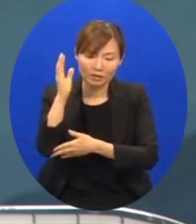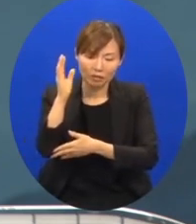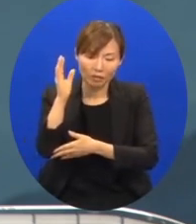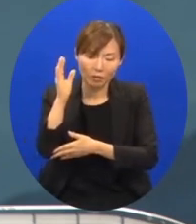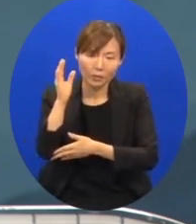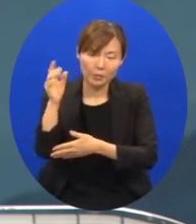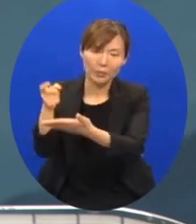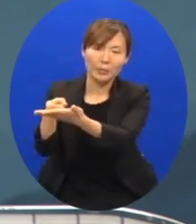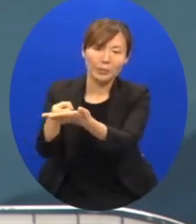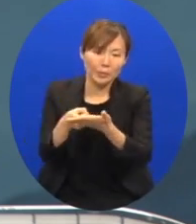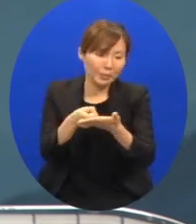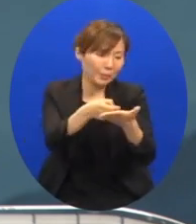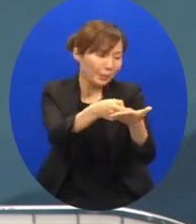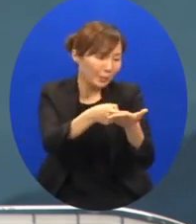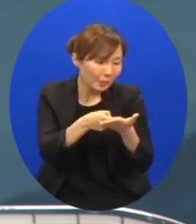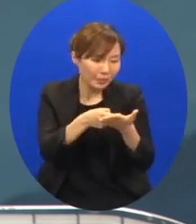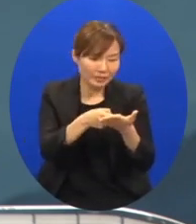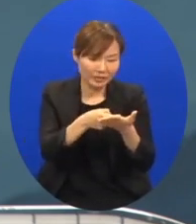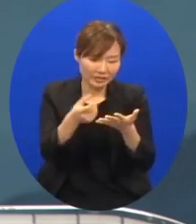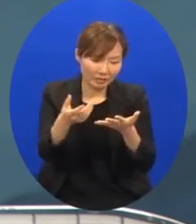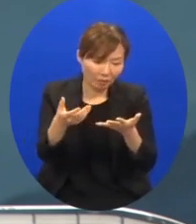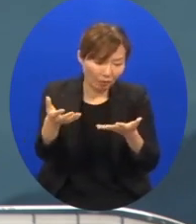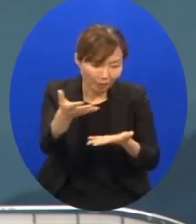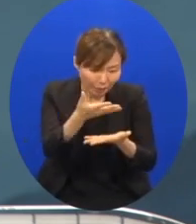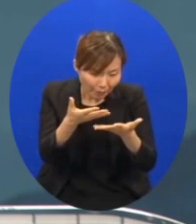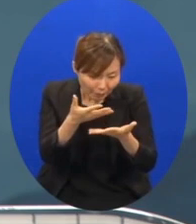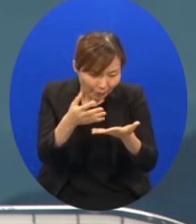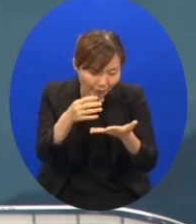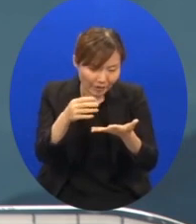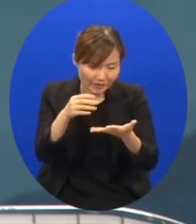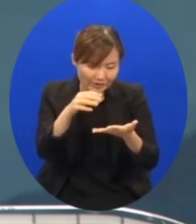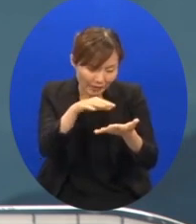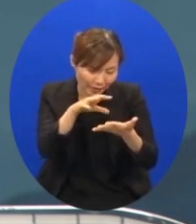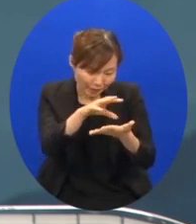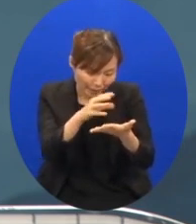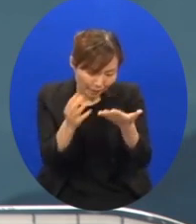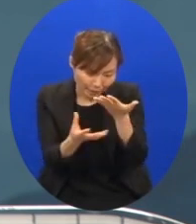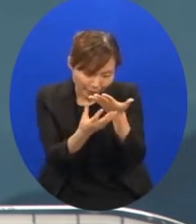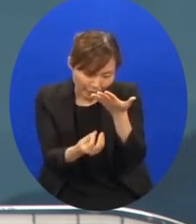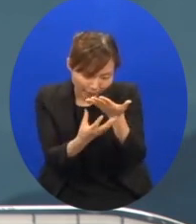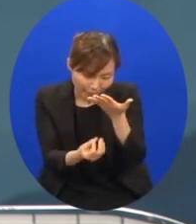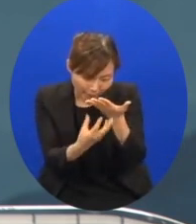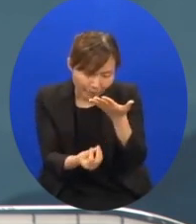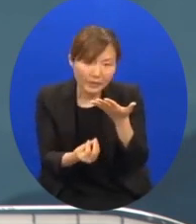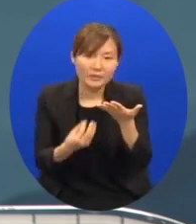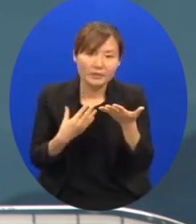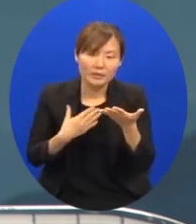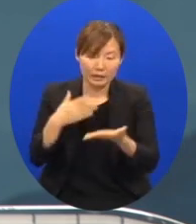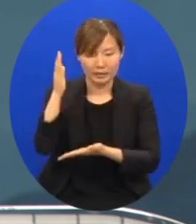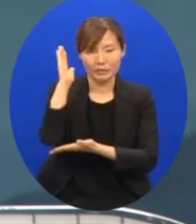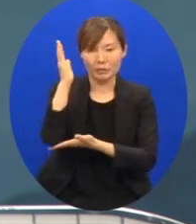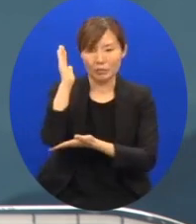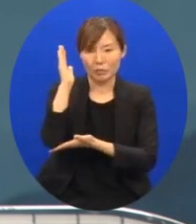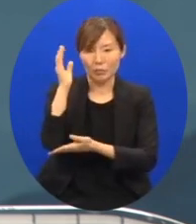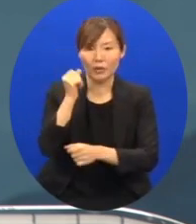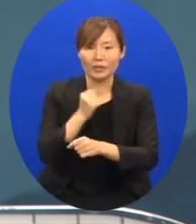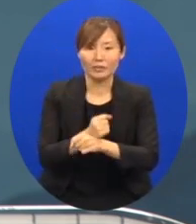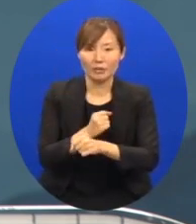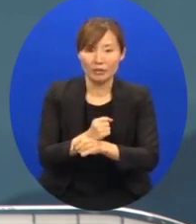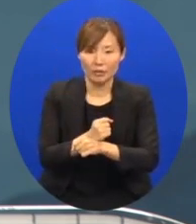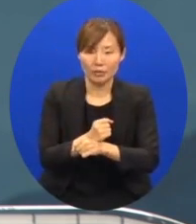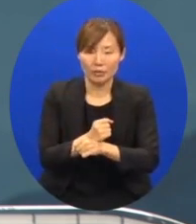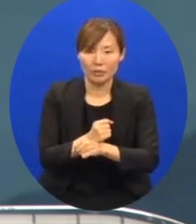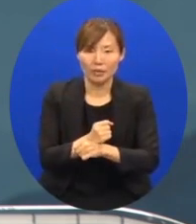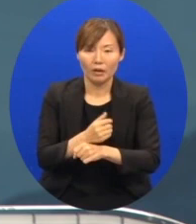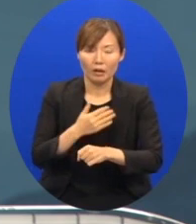할 수 있었습니다 교인들이 성령을 총 만하게 받는 것을 그렇게 3호 해서 자기가 가만